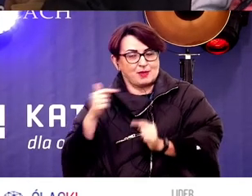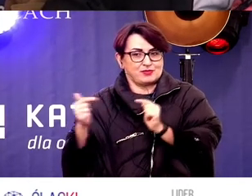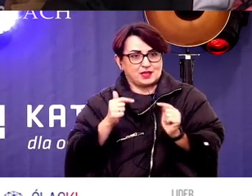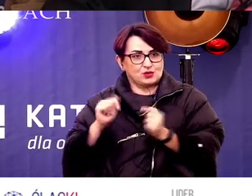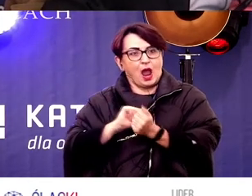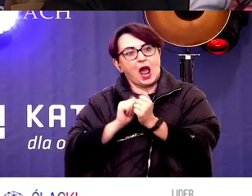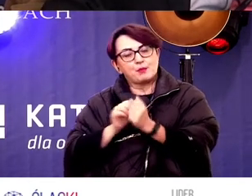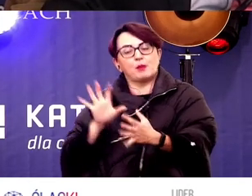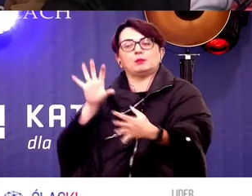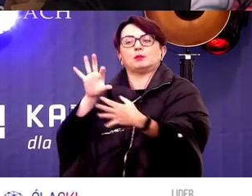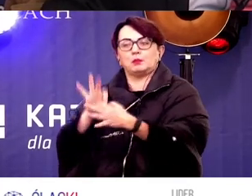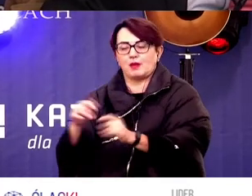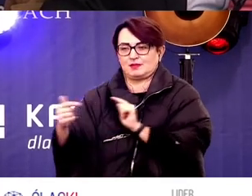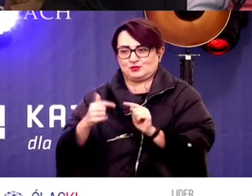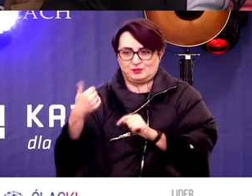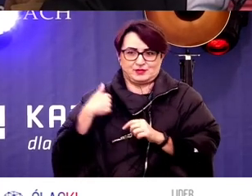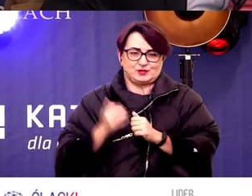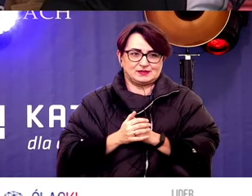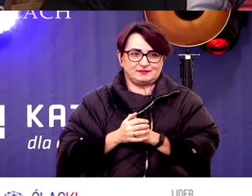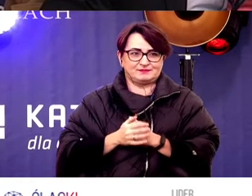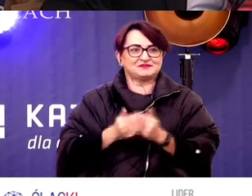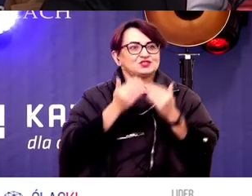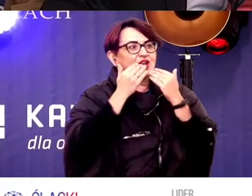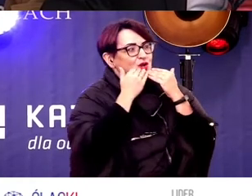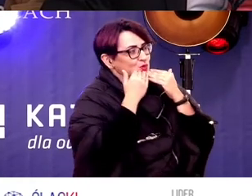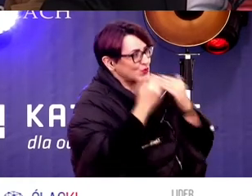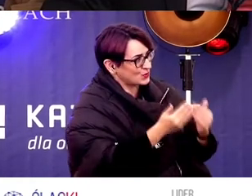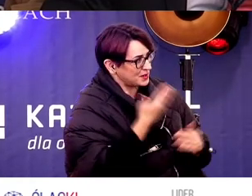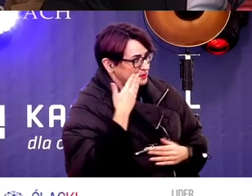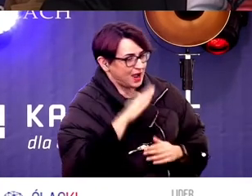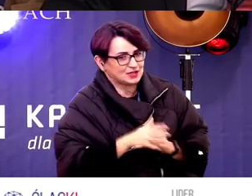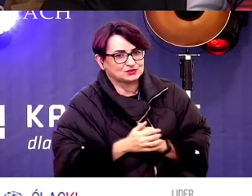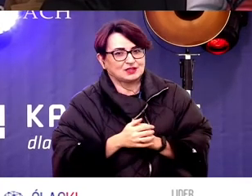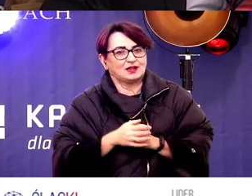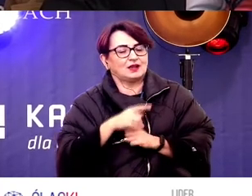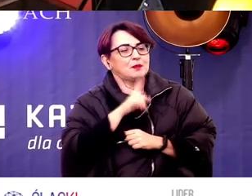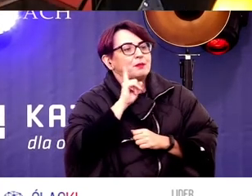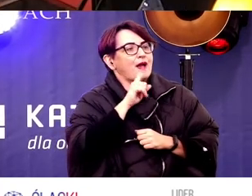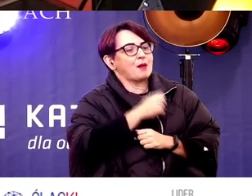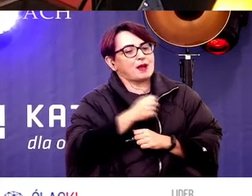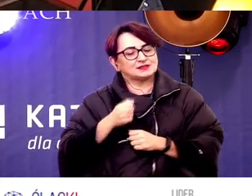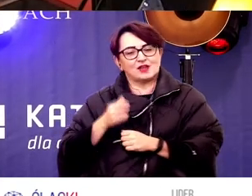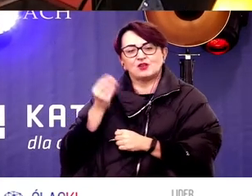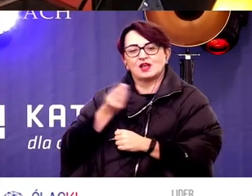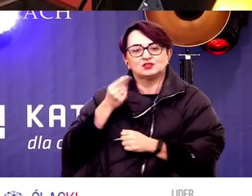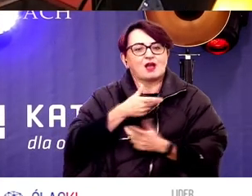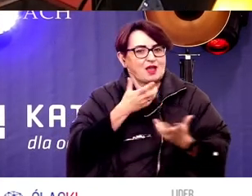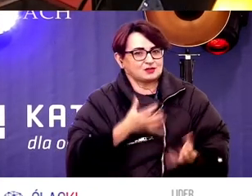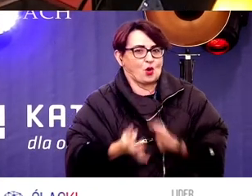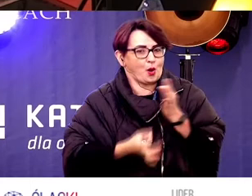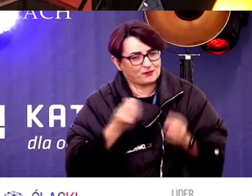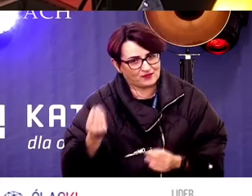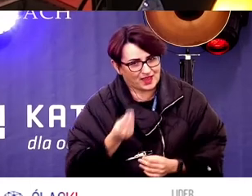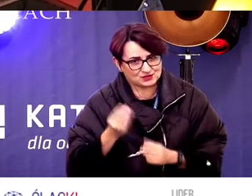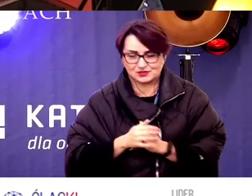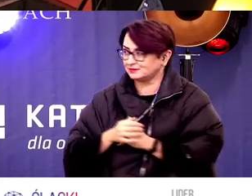lub do nawiązania dyskusji. Dziękuję bardzo. To jeszcze panie ambasadorze, pan ambasador chętnie się z nami jeszcze